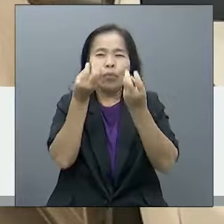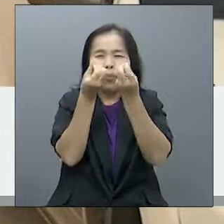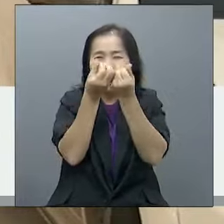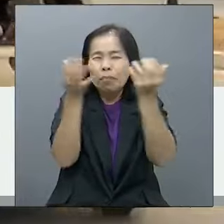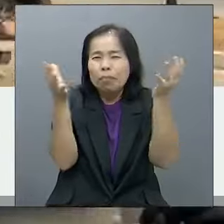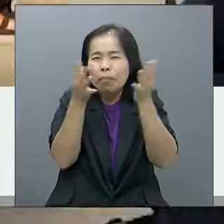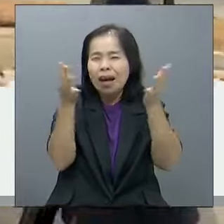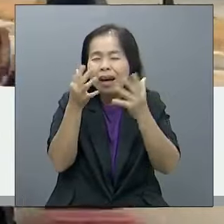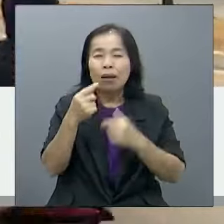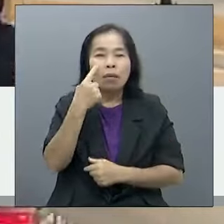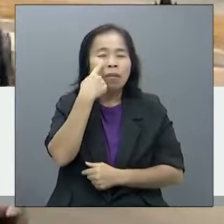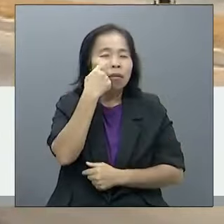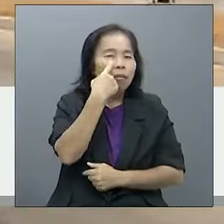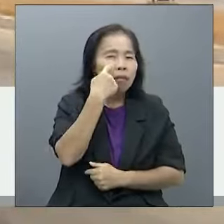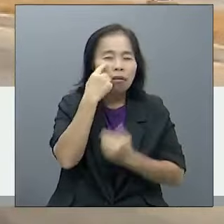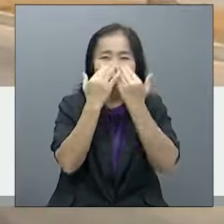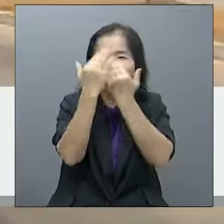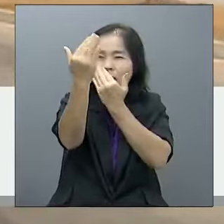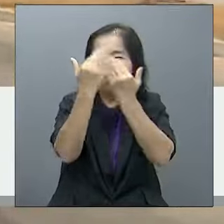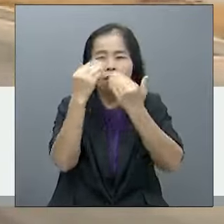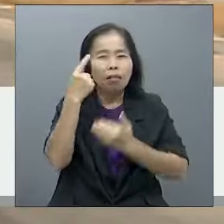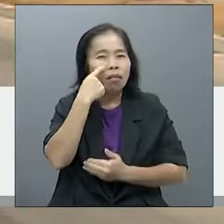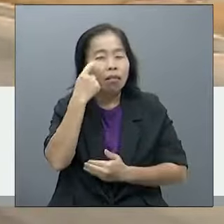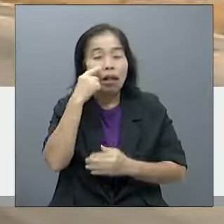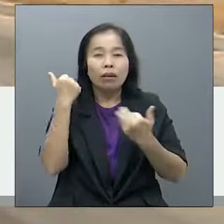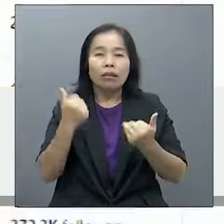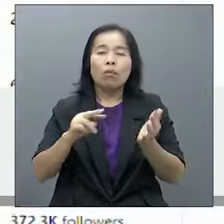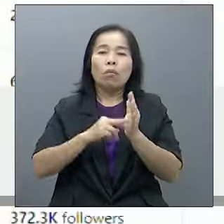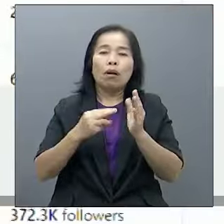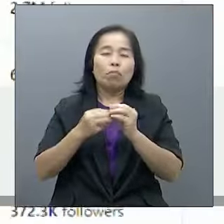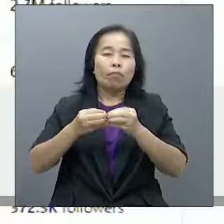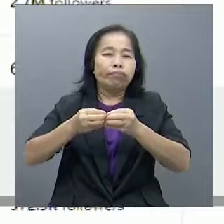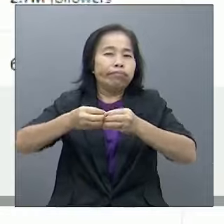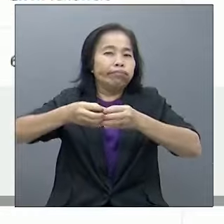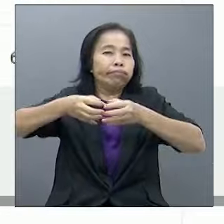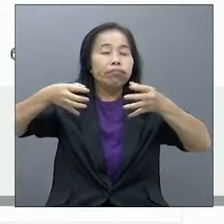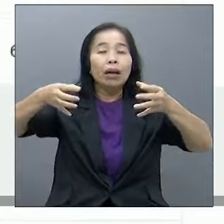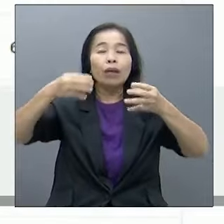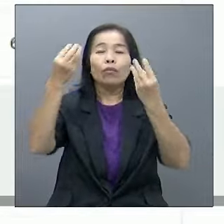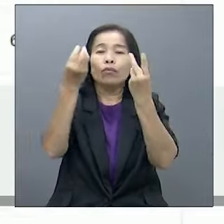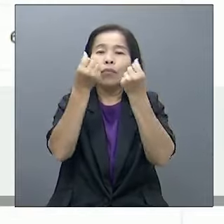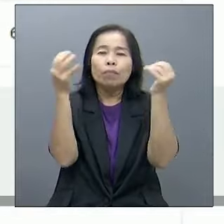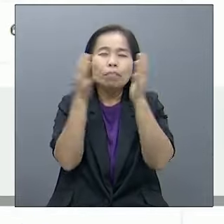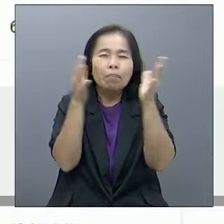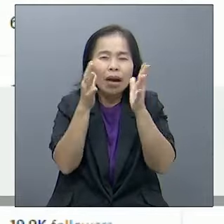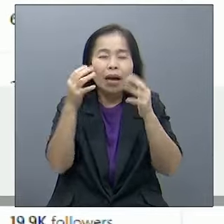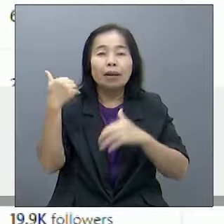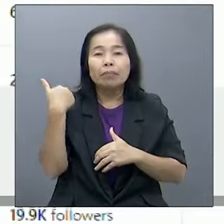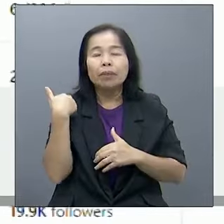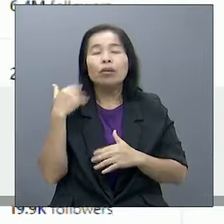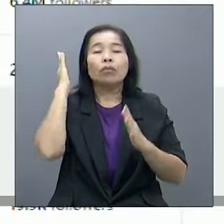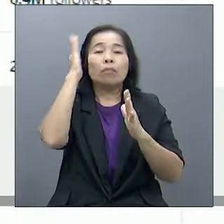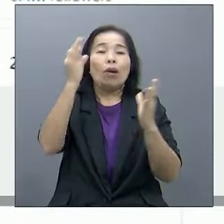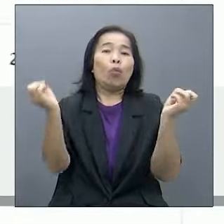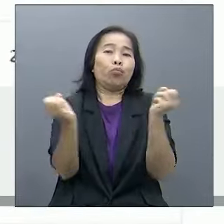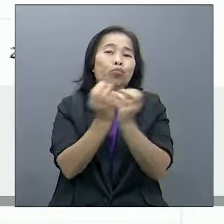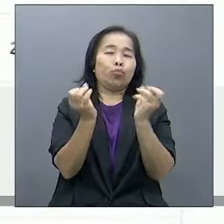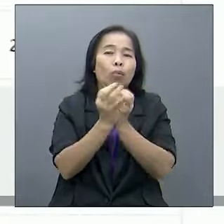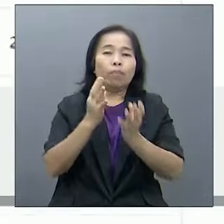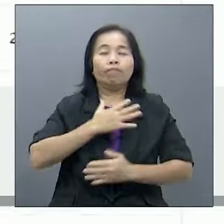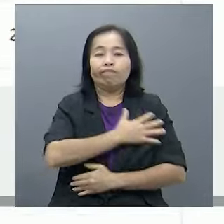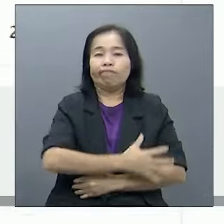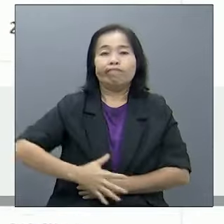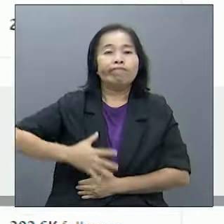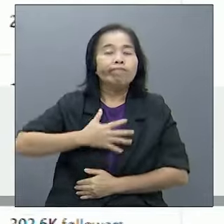ได้ชัดค่า PM 2.5มีแนวโน้มเพิ่มสูงขึ้นจากเมื่อวานนี้และอยู่ในระดับที่มีผลกระทบต่อสุขภาพอย่างต่อ